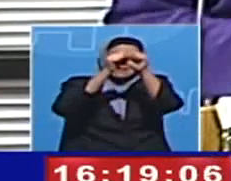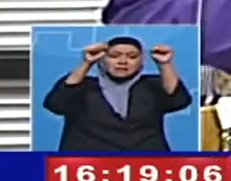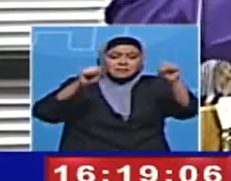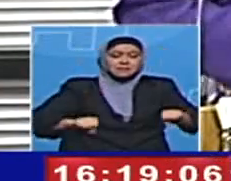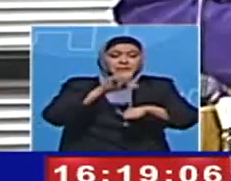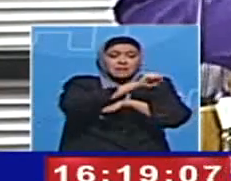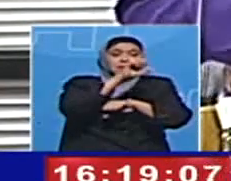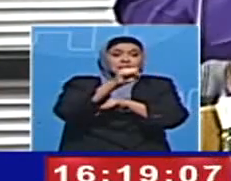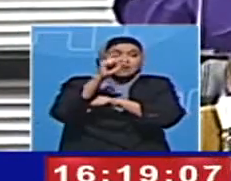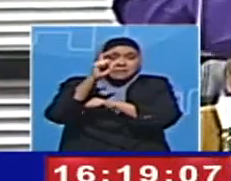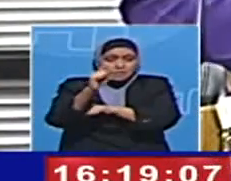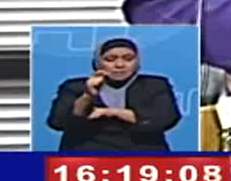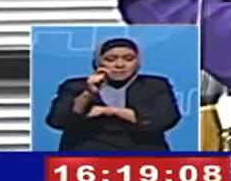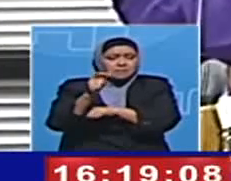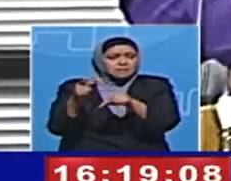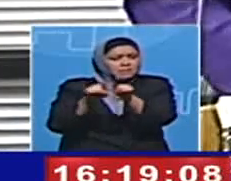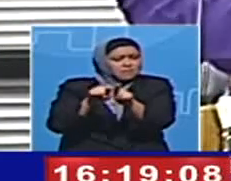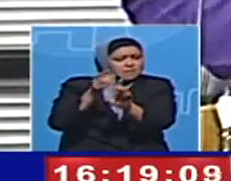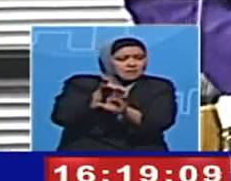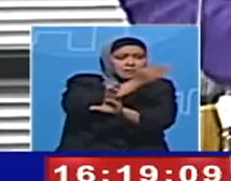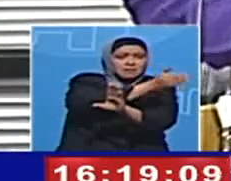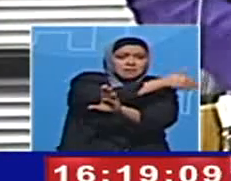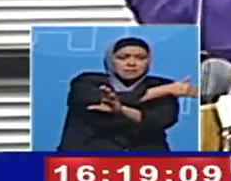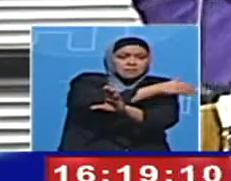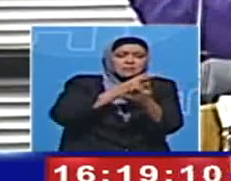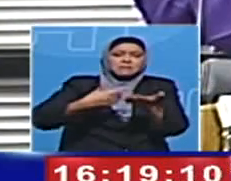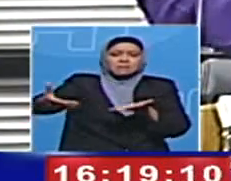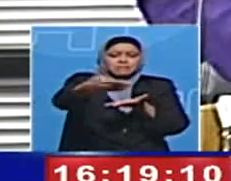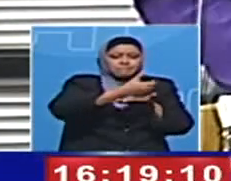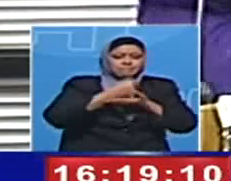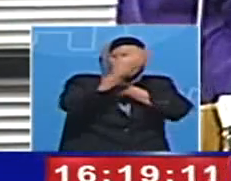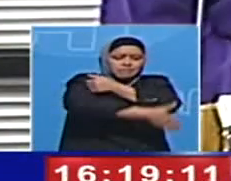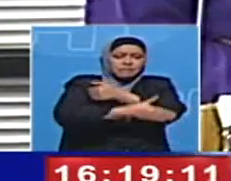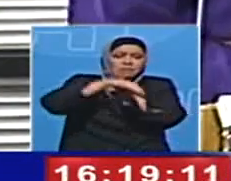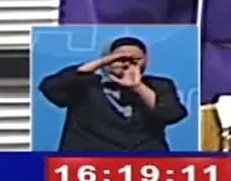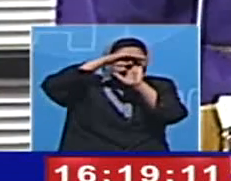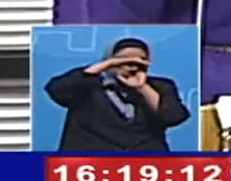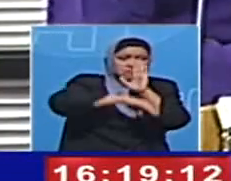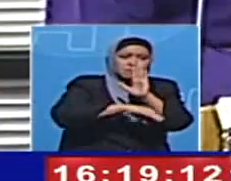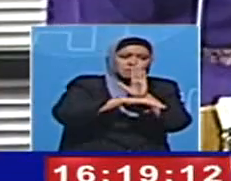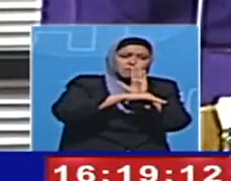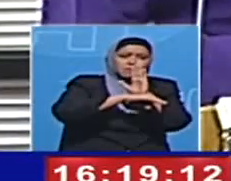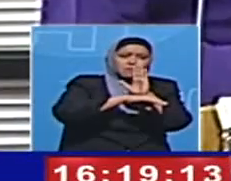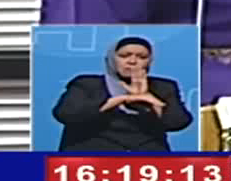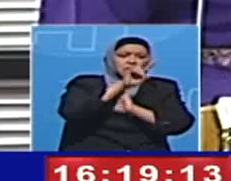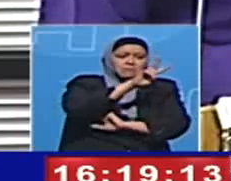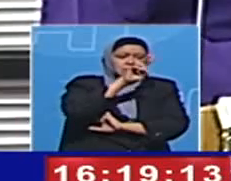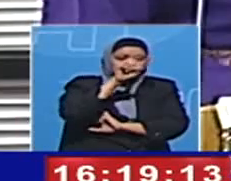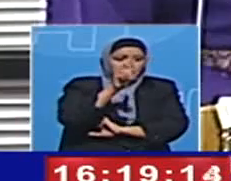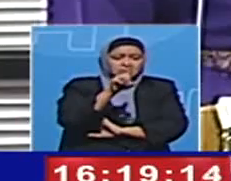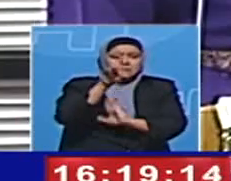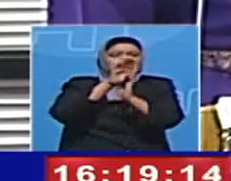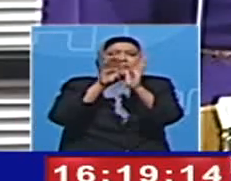sst seperti yang sebelumnya hasil negara akan berkurangan sebanyak R1